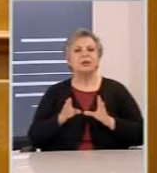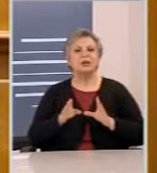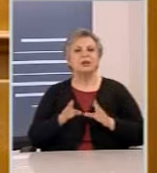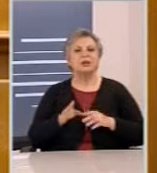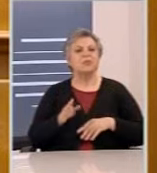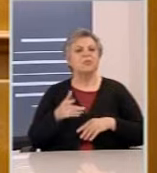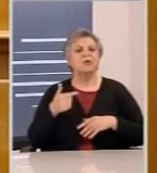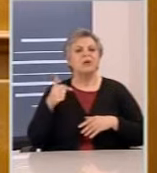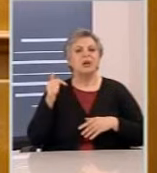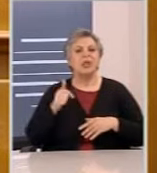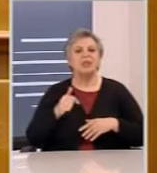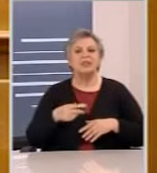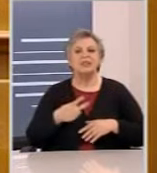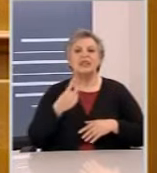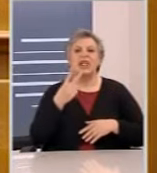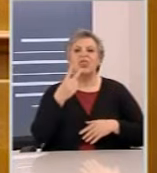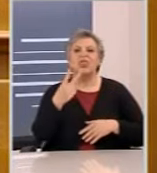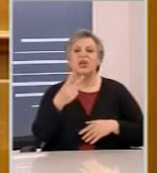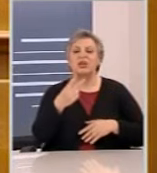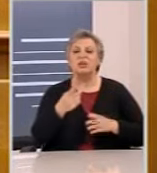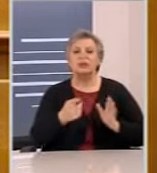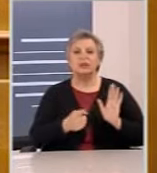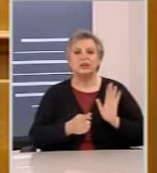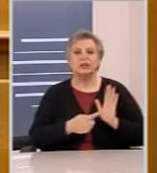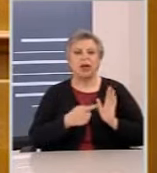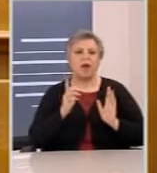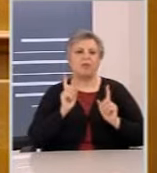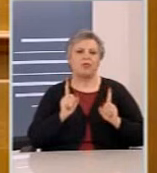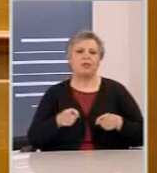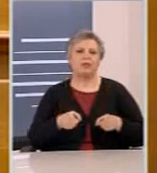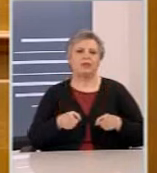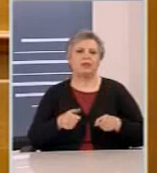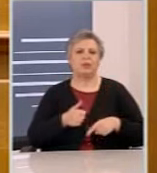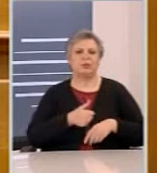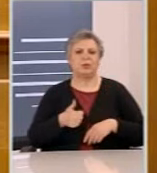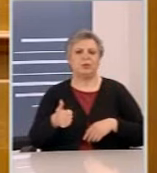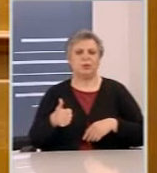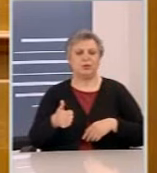αποφάσεις οι οποίες έμειναν ανενεργές και φτάσαμε εμείς